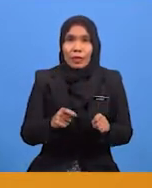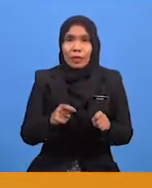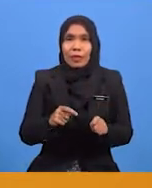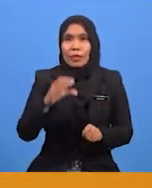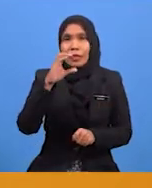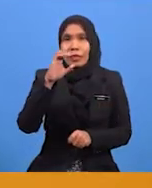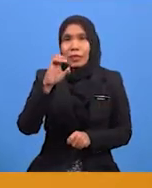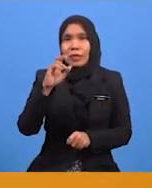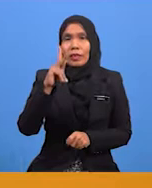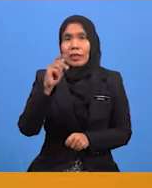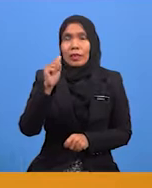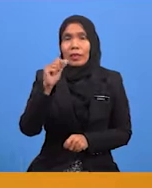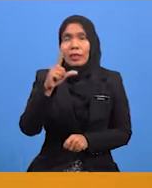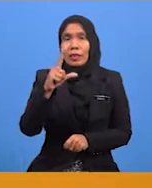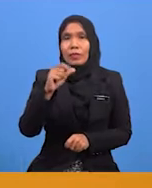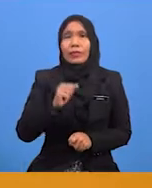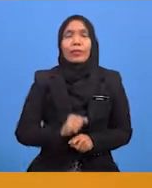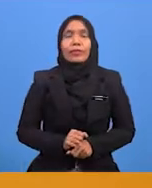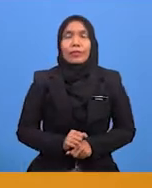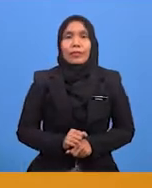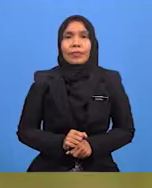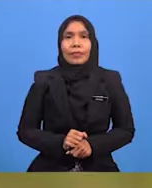cekal menghadapi dugaan hidup.